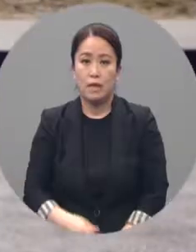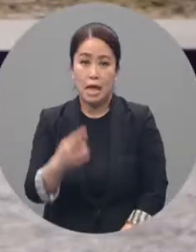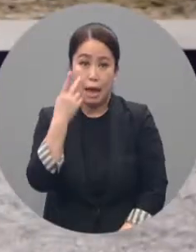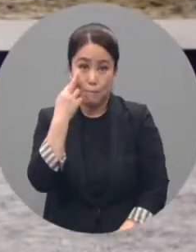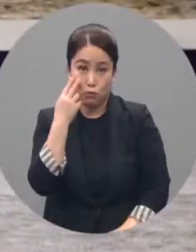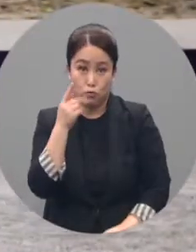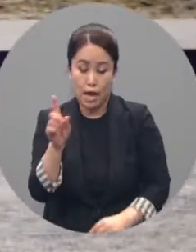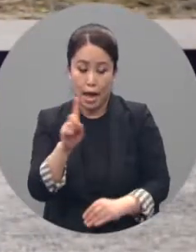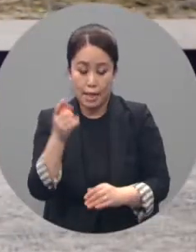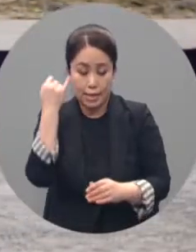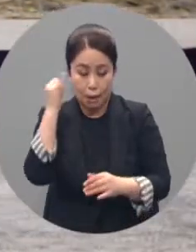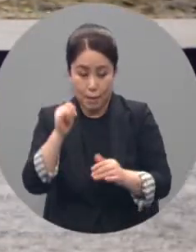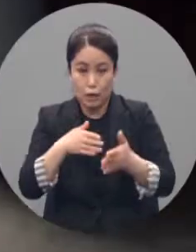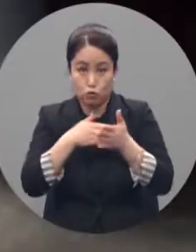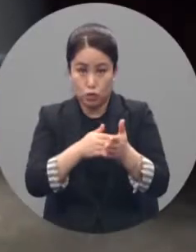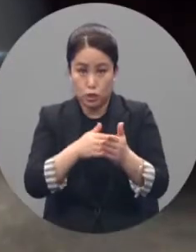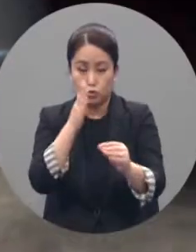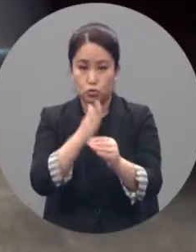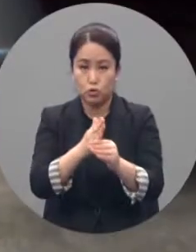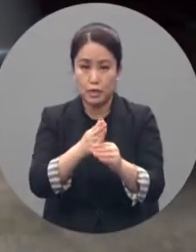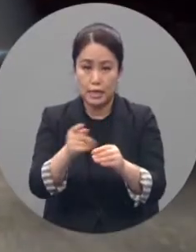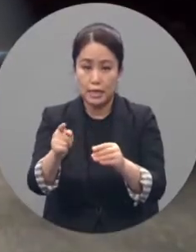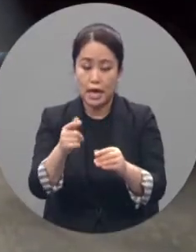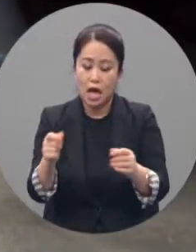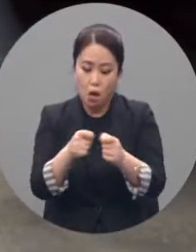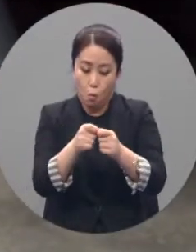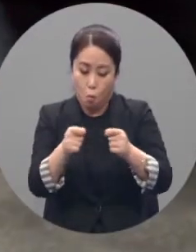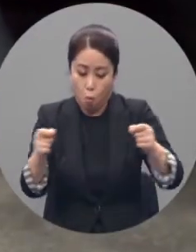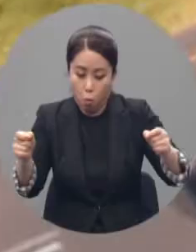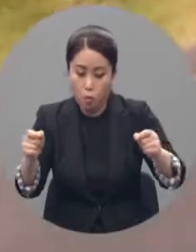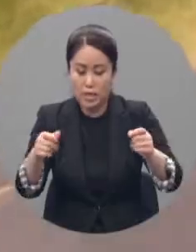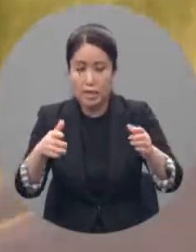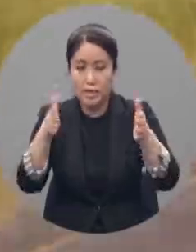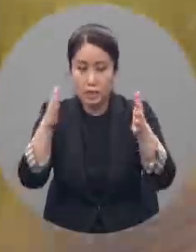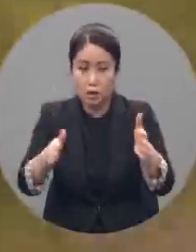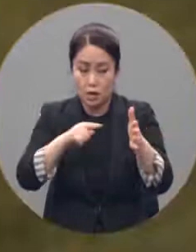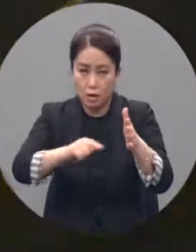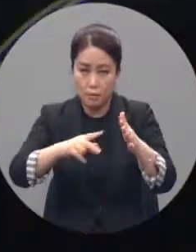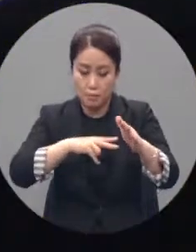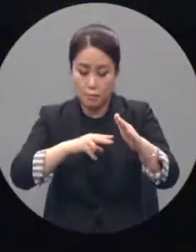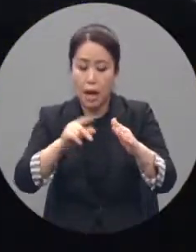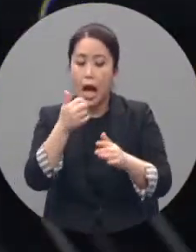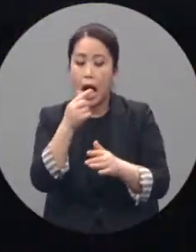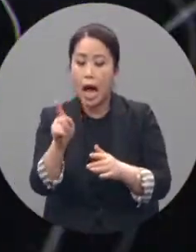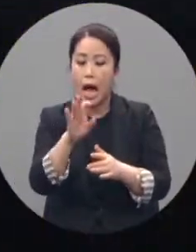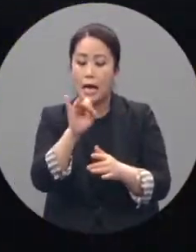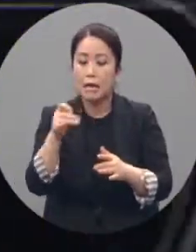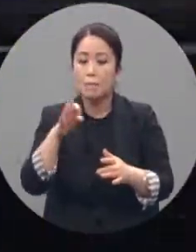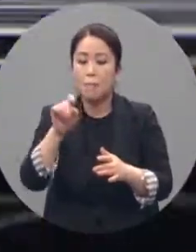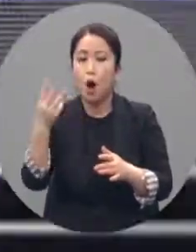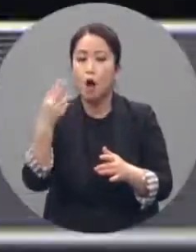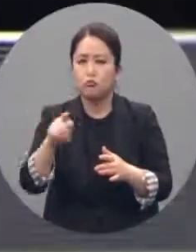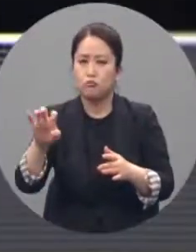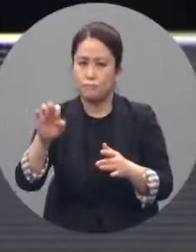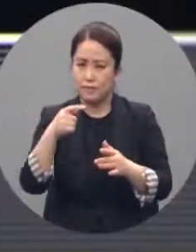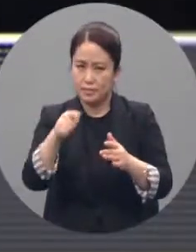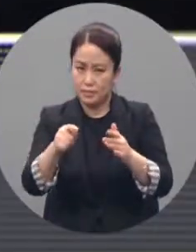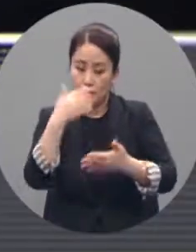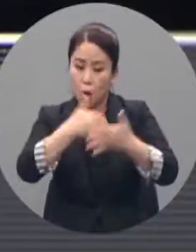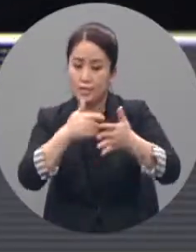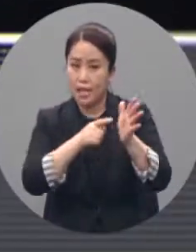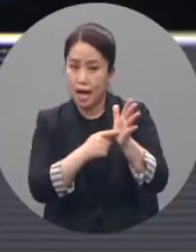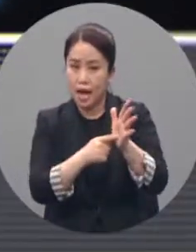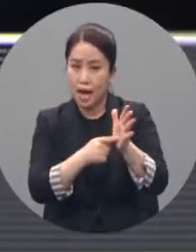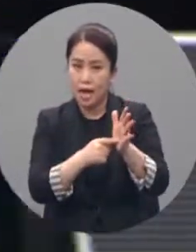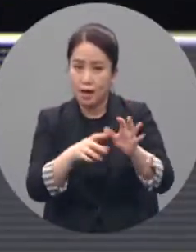미국의 한 개발사가 추진 중인 차세대 장거리 교통수단 하이퍼루프 영상입니다. 진공관에서 자기장으로 추진력을 얻는